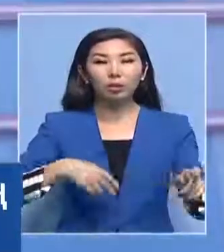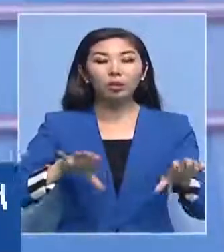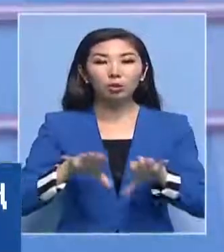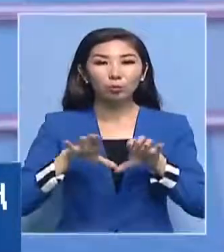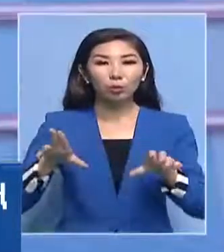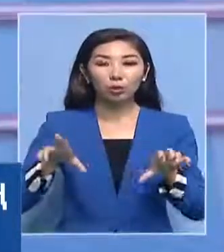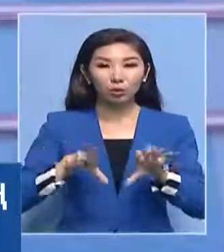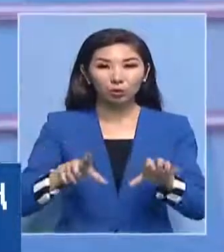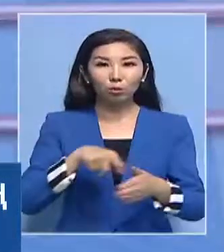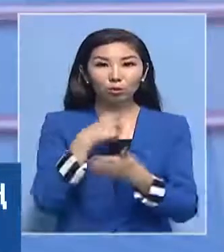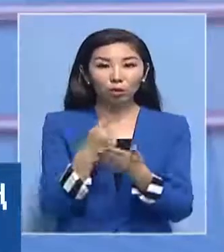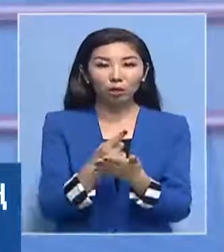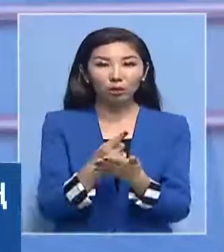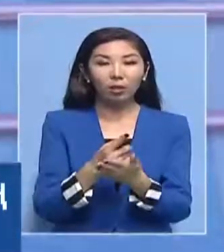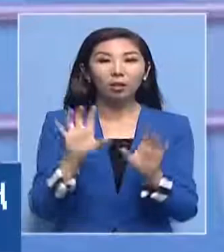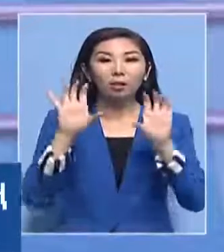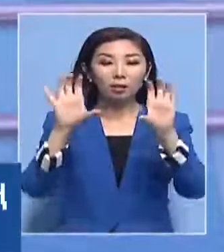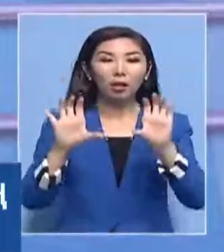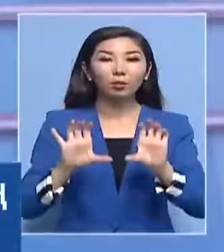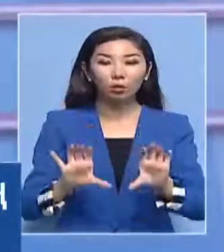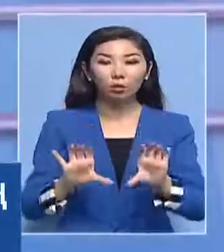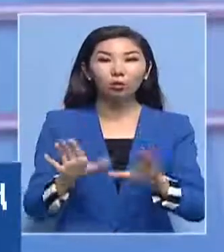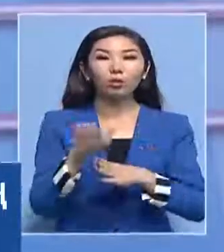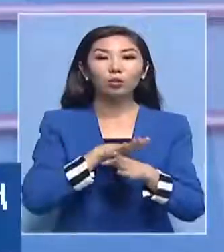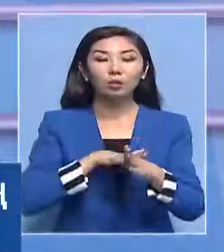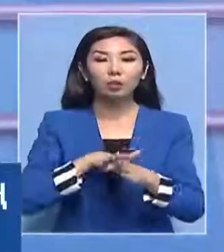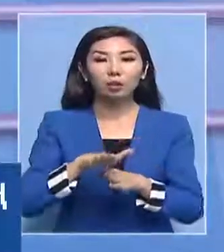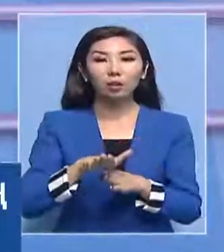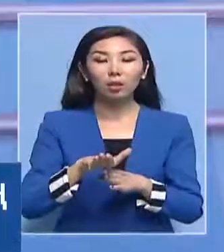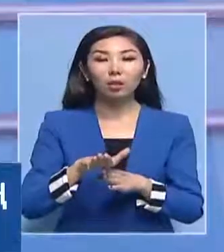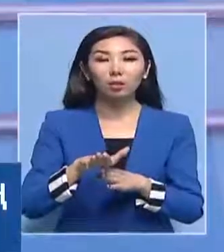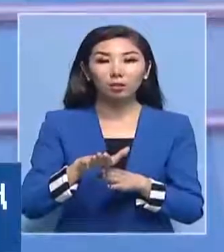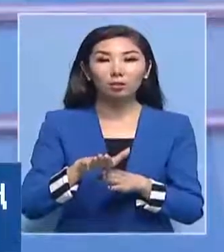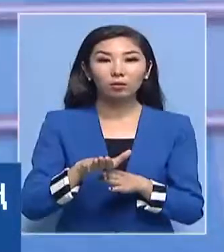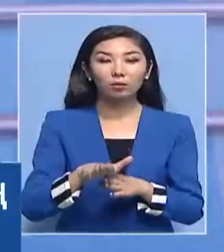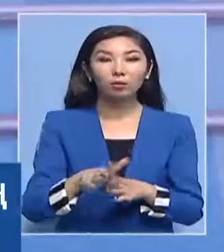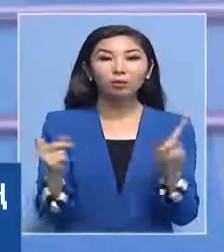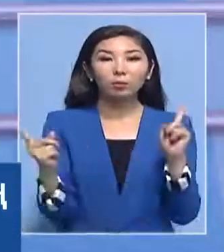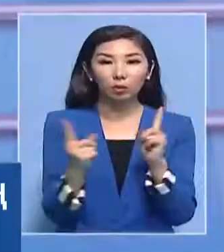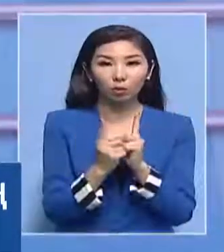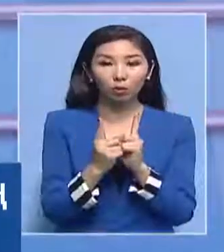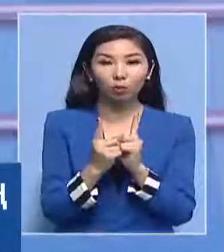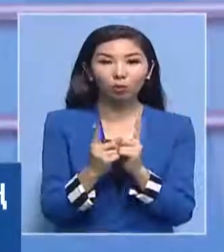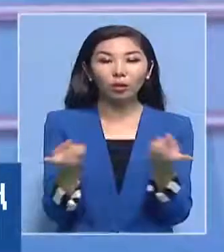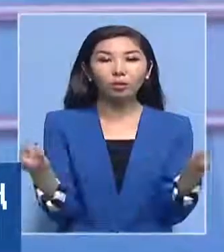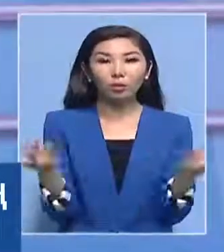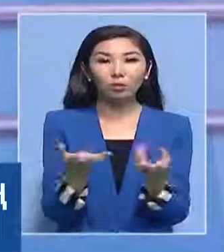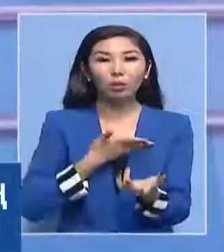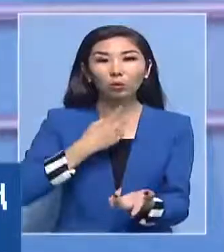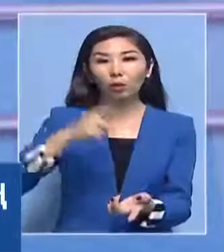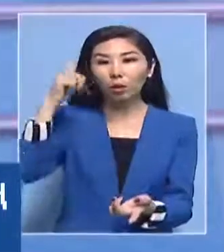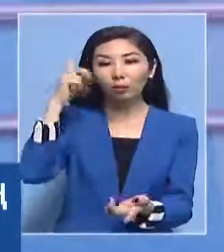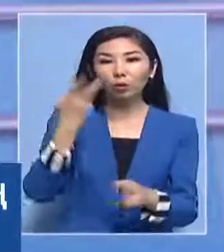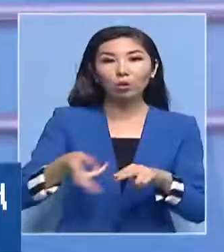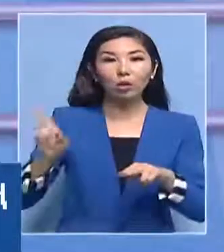алдына осы сұрақтар заң түрінде шешілетін зат қой, соны алдында бетпе-бет қойылды. Мен ойлаймын, бұл